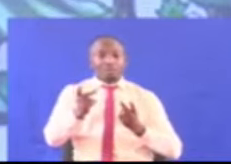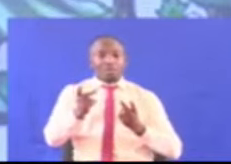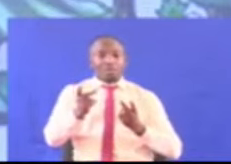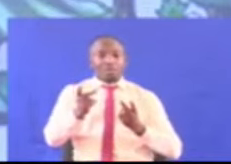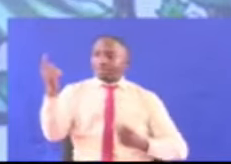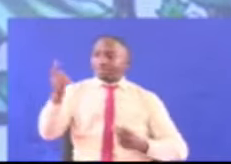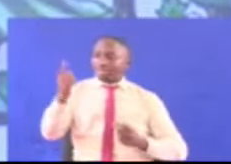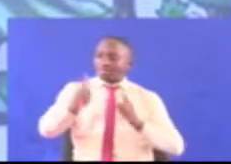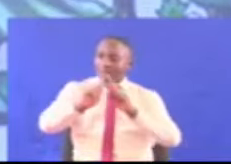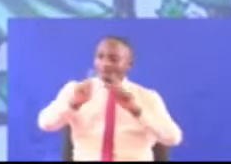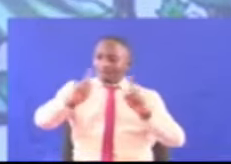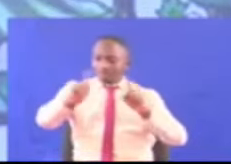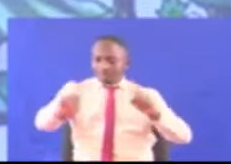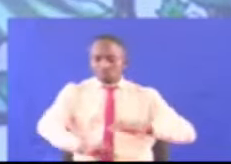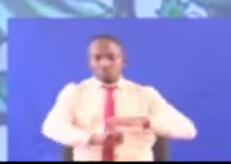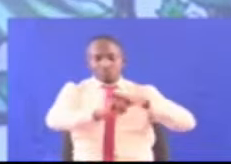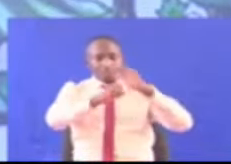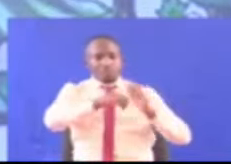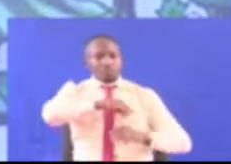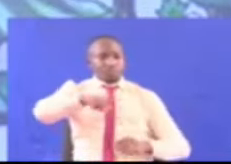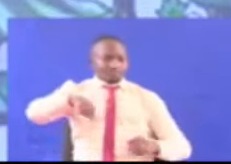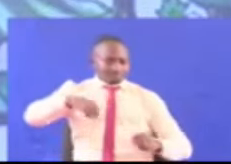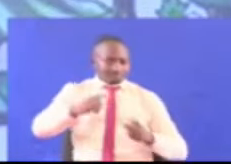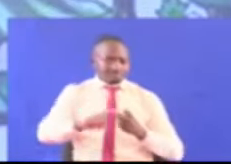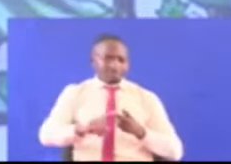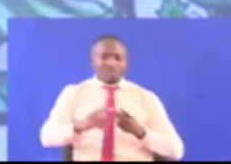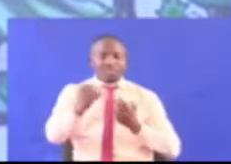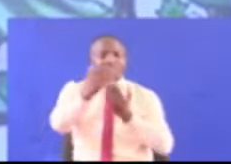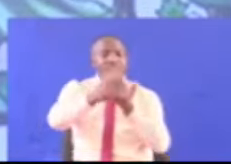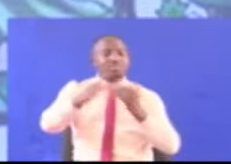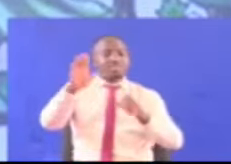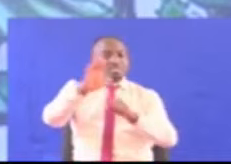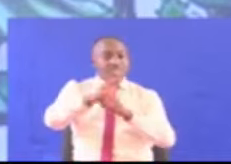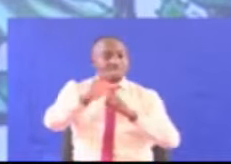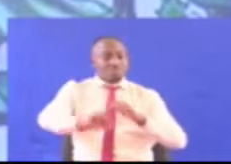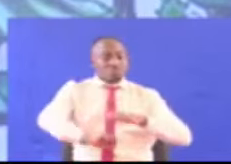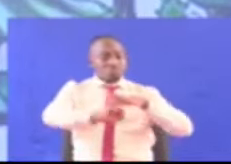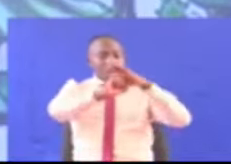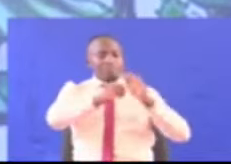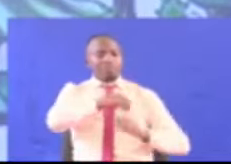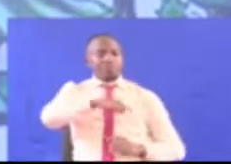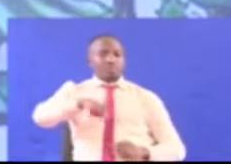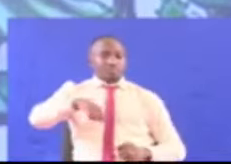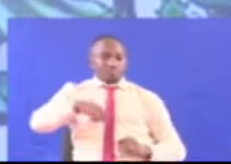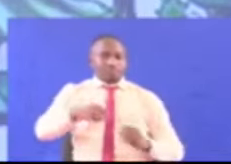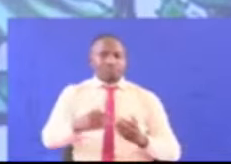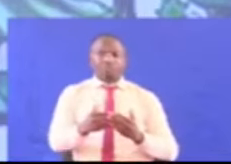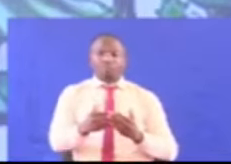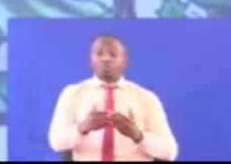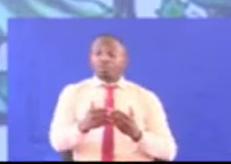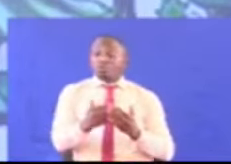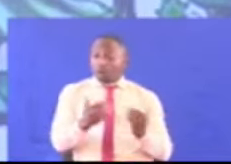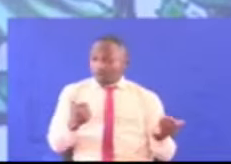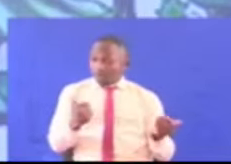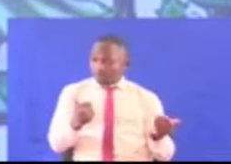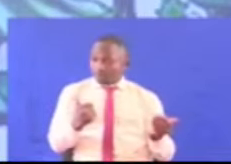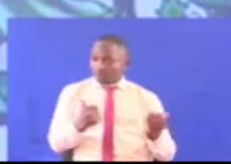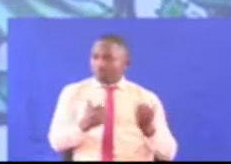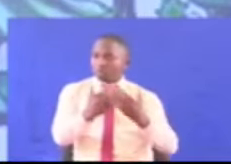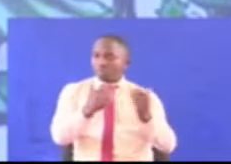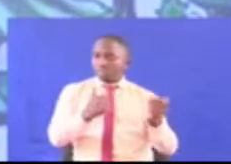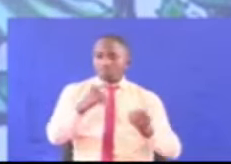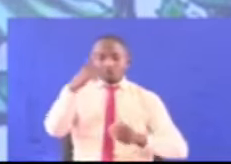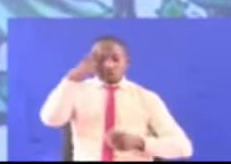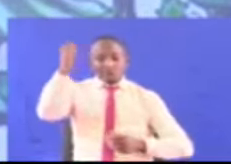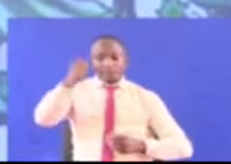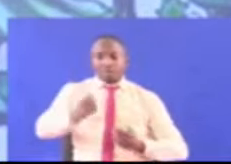na mataifa mengi. Tumeungwa mkono na mataifa mengi na sababu ni kwamba pamoja na kwamba wanaamini katika